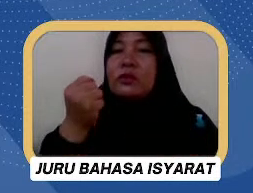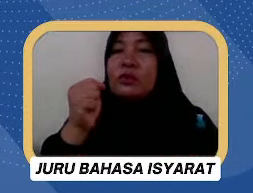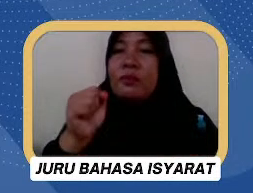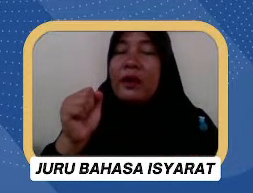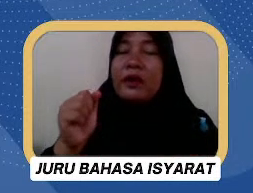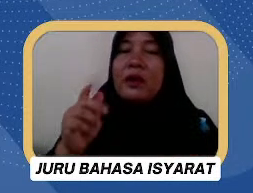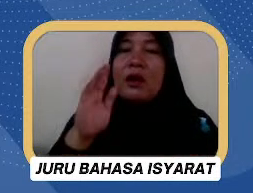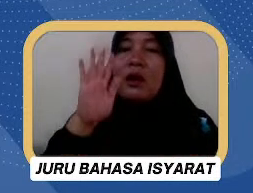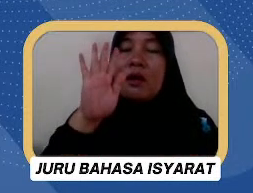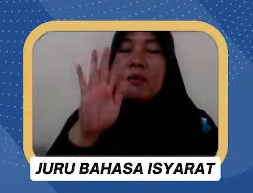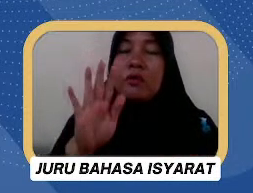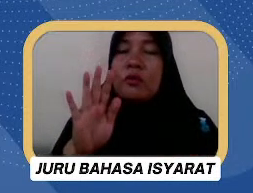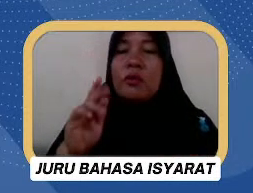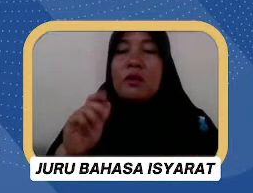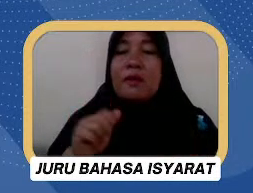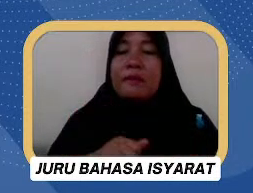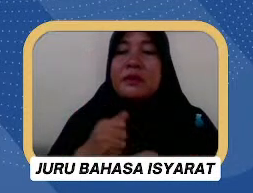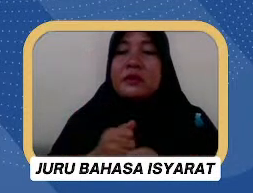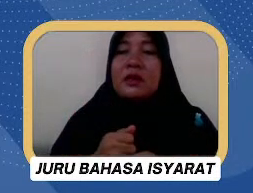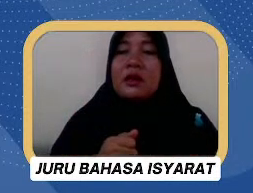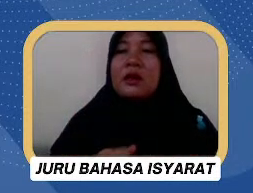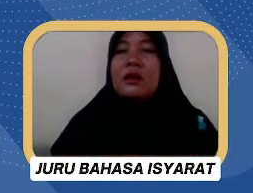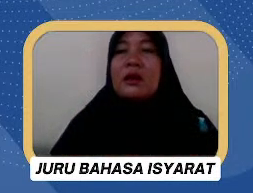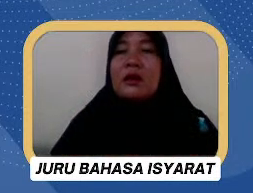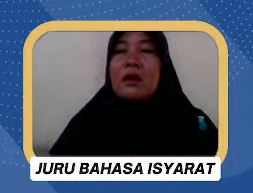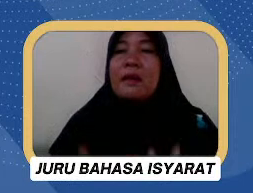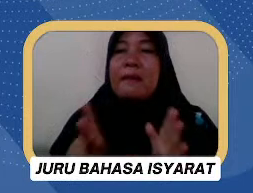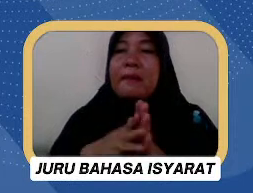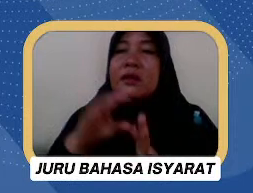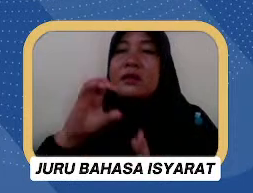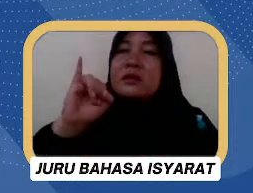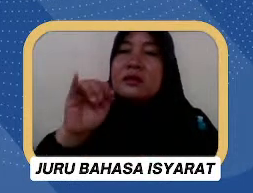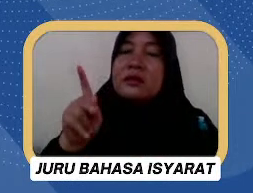hubungan interaksi sosial di dalam masyarakat tetap